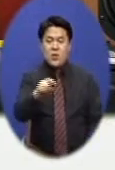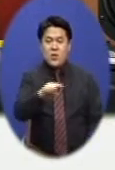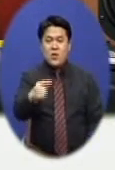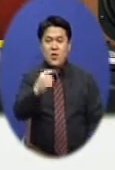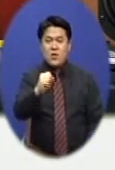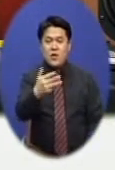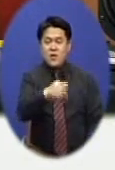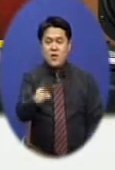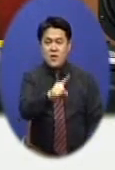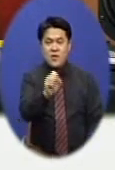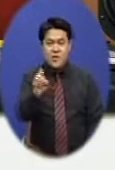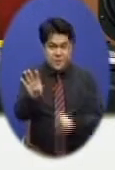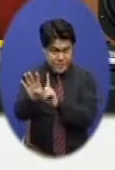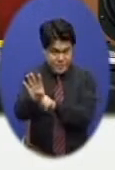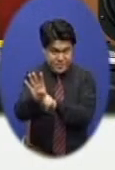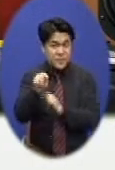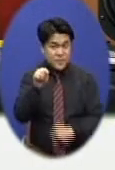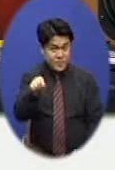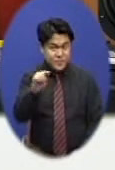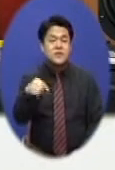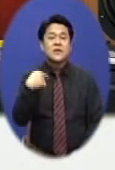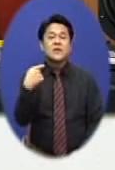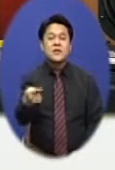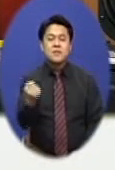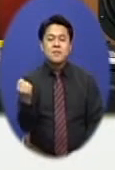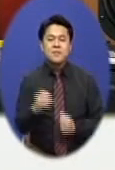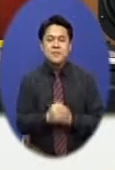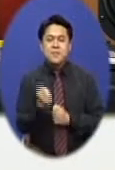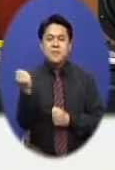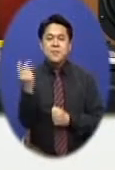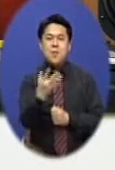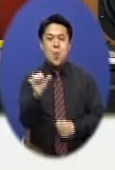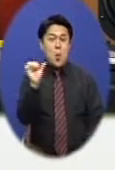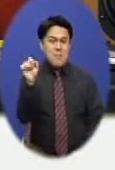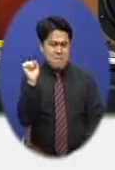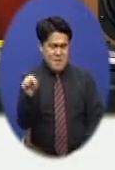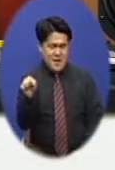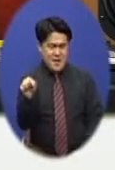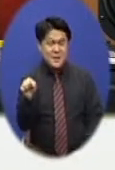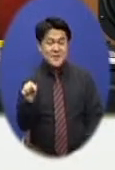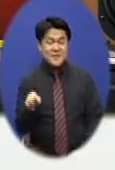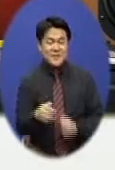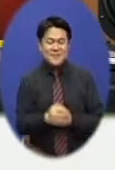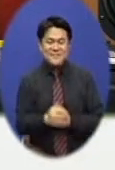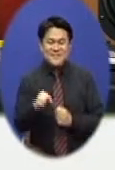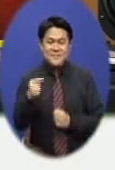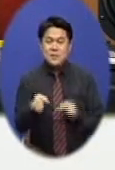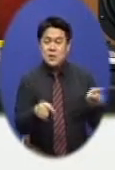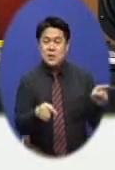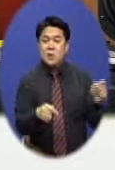060-608-1004, 그렇죠. 608-1004번을 눌러주셔가지고요. 네, 심사투표 번호는 네, 5번입니다. 5번을